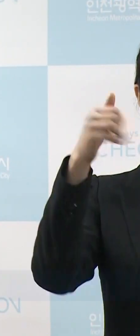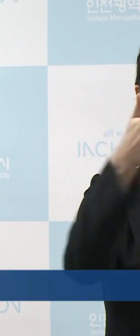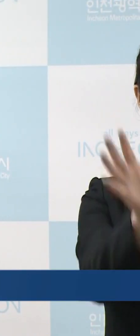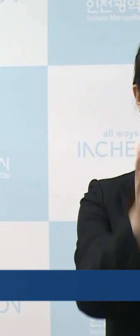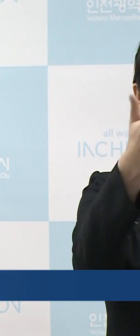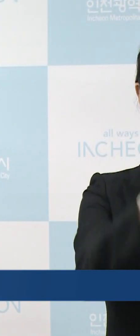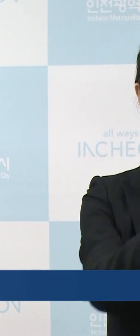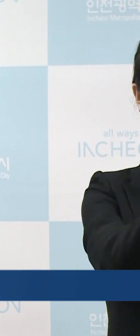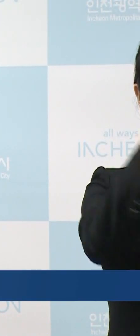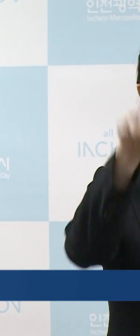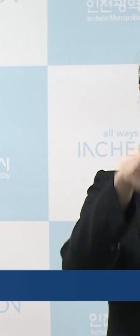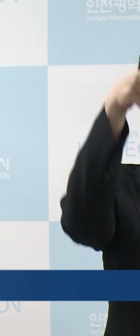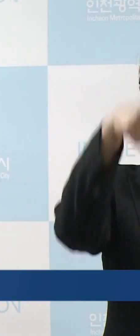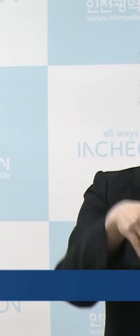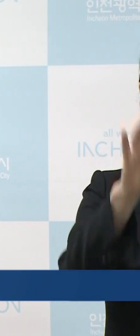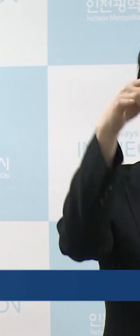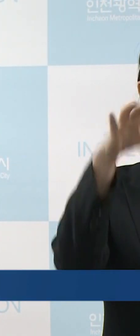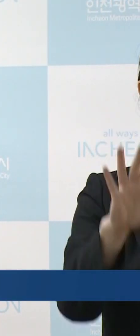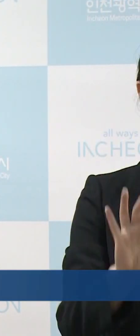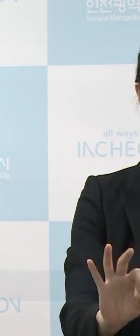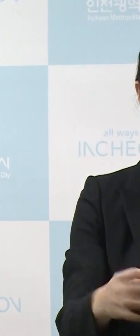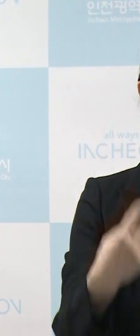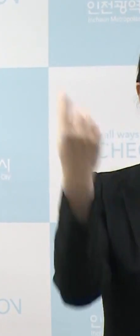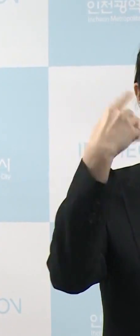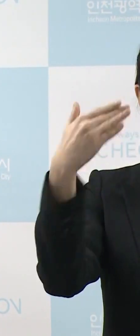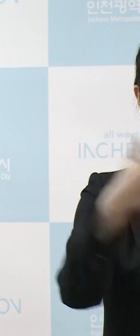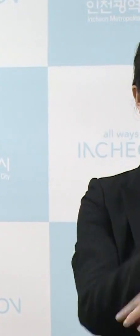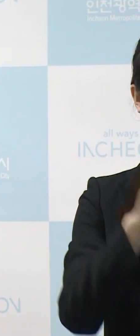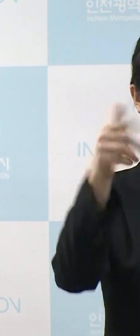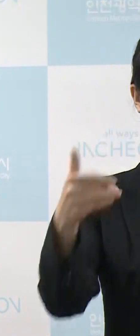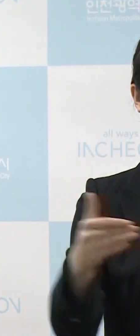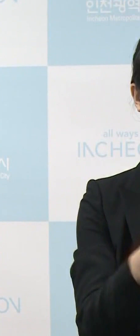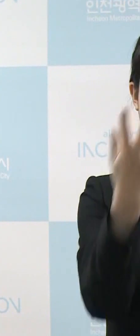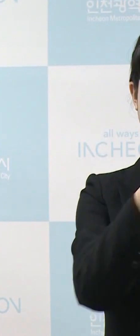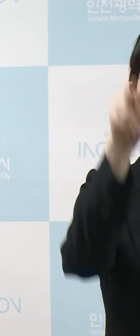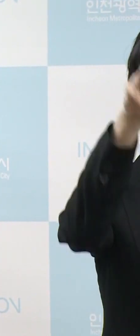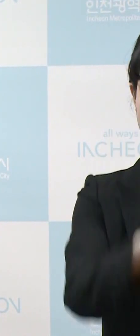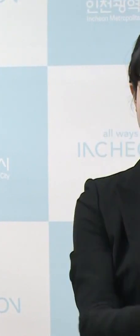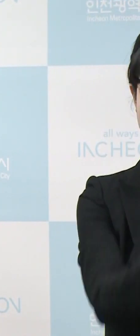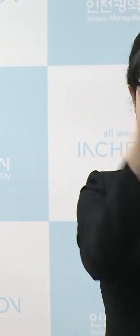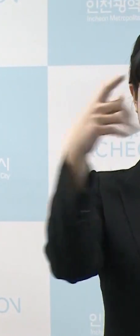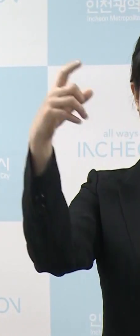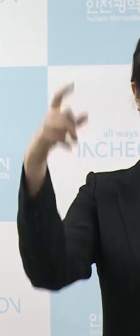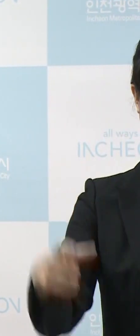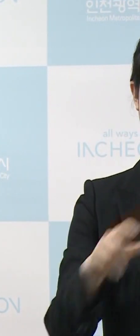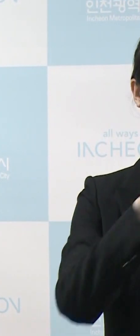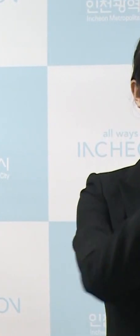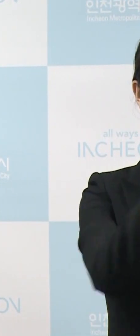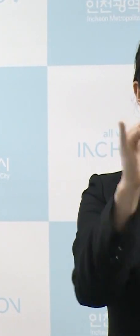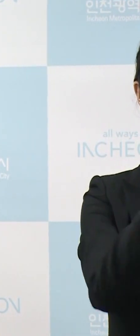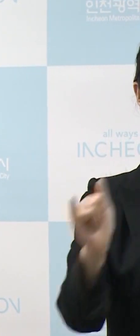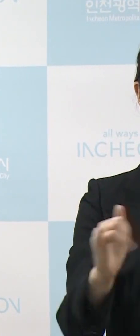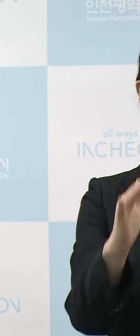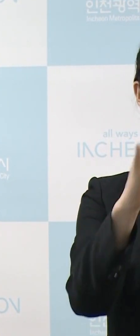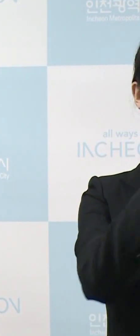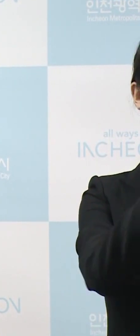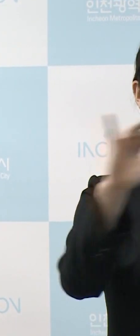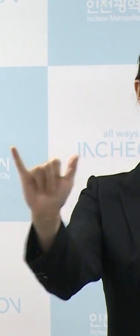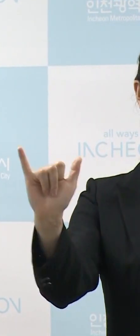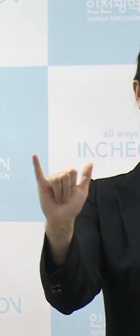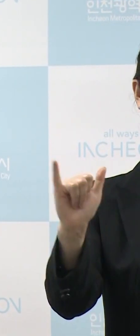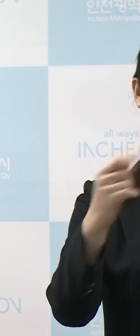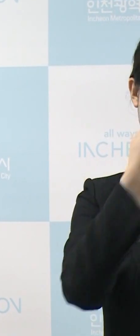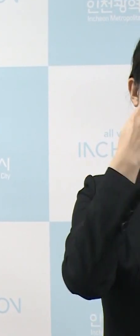어제 3월 9일과 오늘 이틀에 걸쳐 인천에서 14명의 코로나19 확진 환자가 발생했습니다.